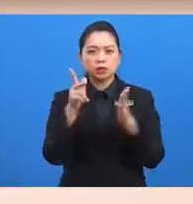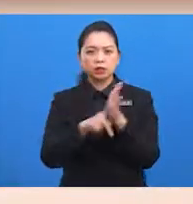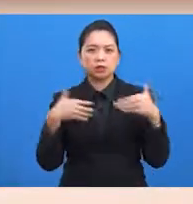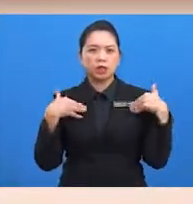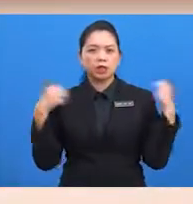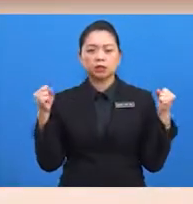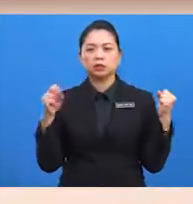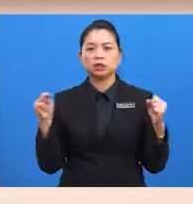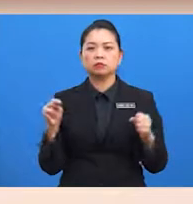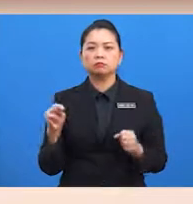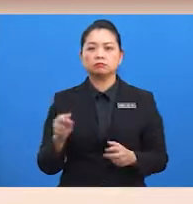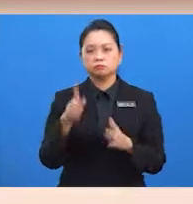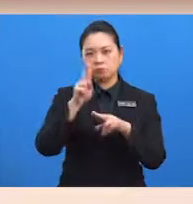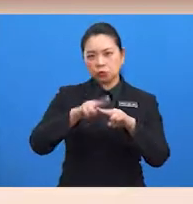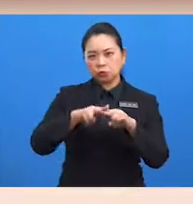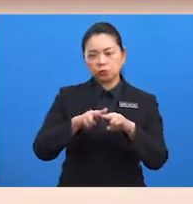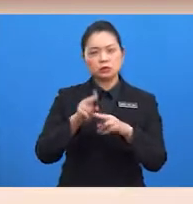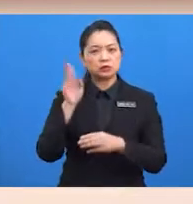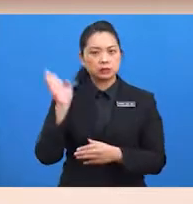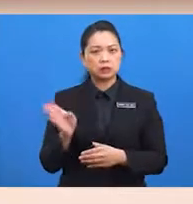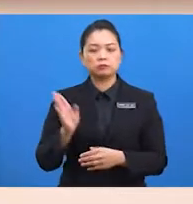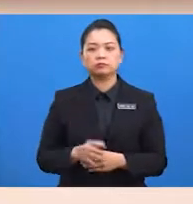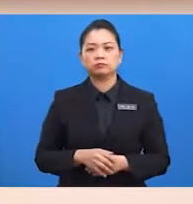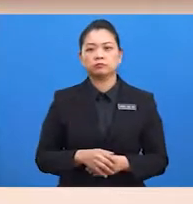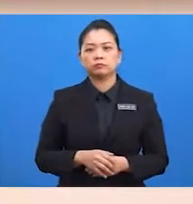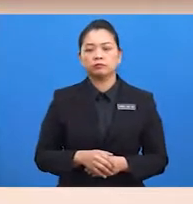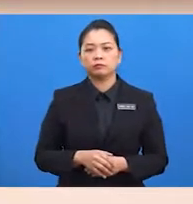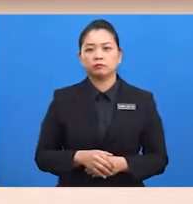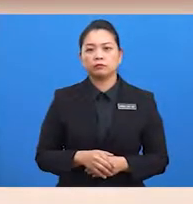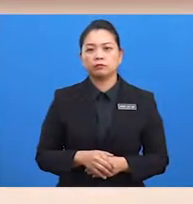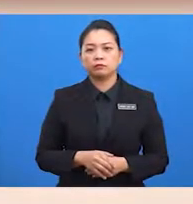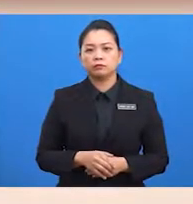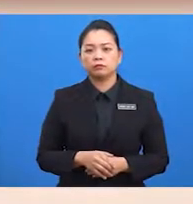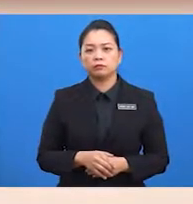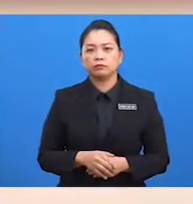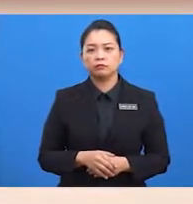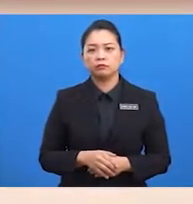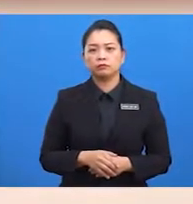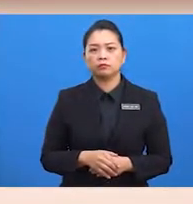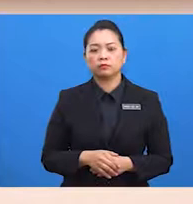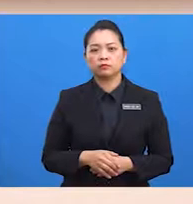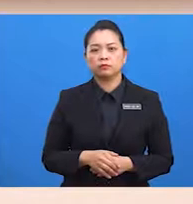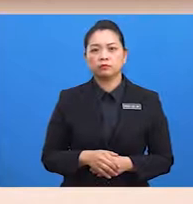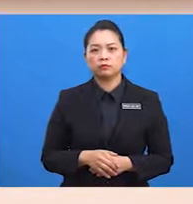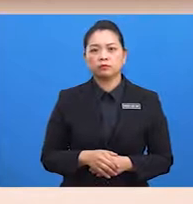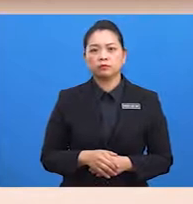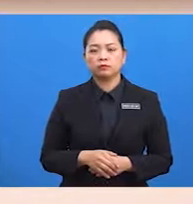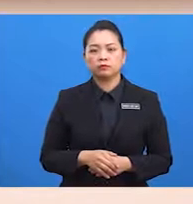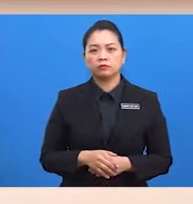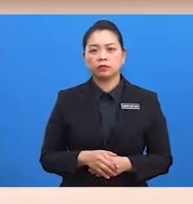pada 1.23 merek Pagi 26 ever 1186